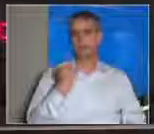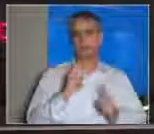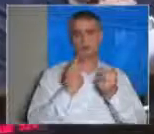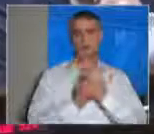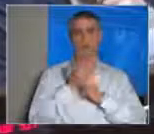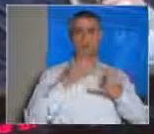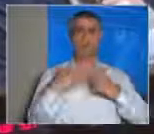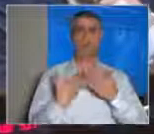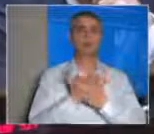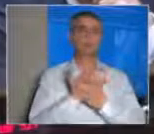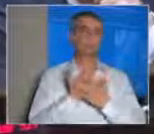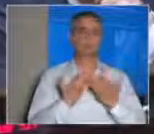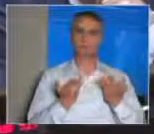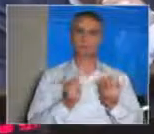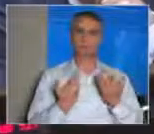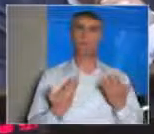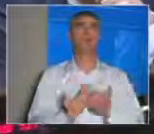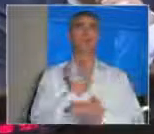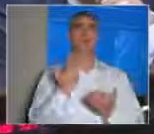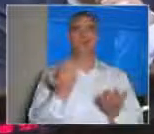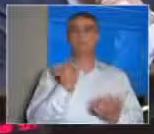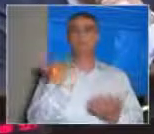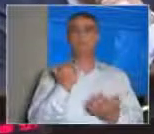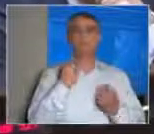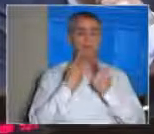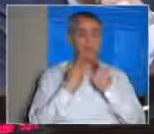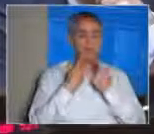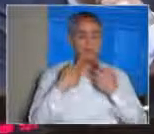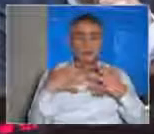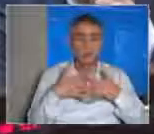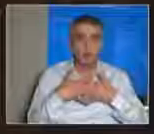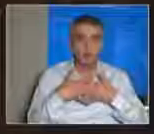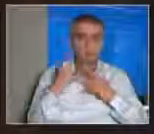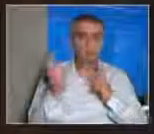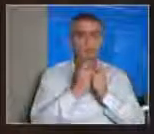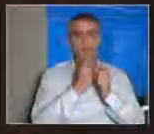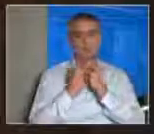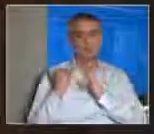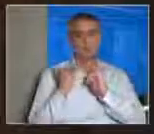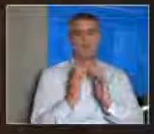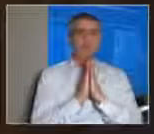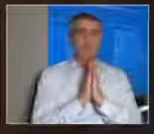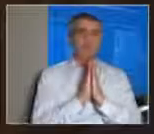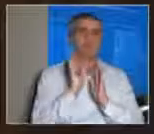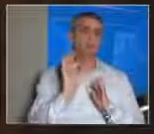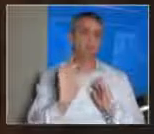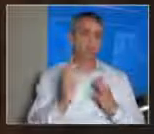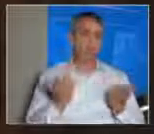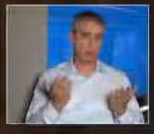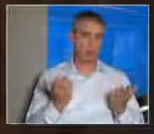בהקמת ממשלה חדשה, אין פה שום דבר חדש. תמיד למסע ומתן קואליציוני, כל מפלגה מביאה את הבקשות שלה